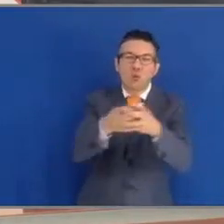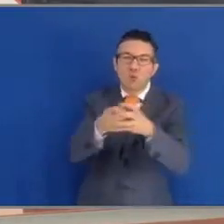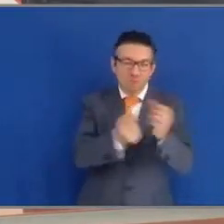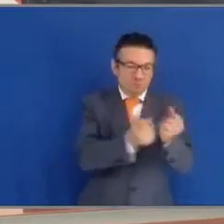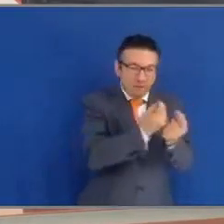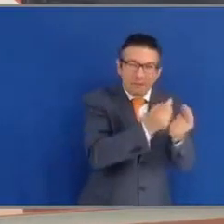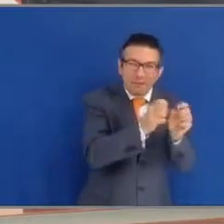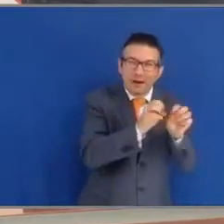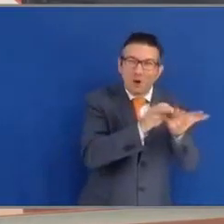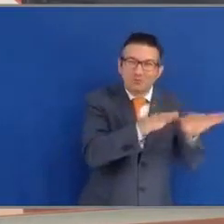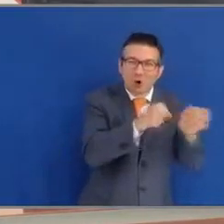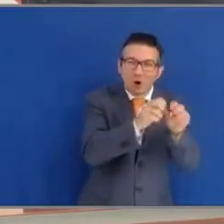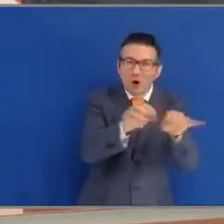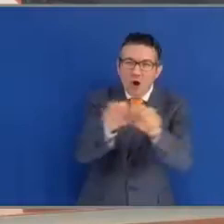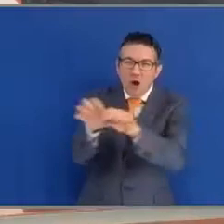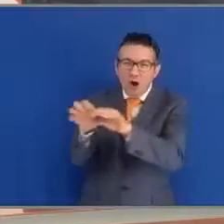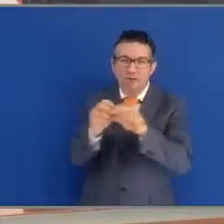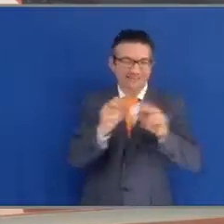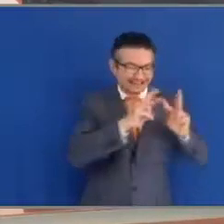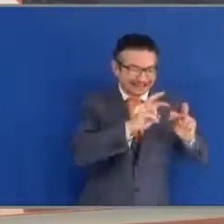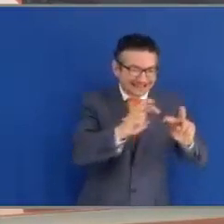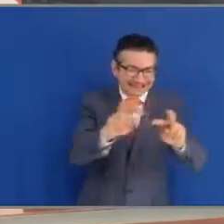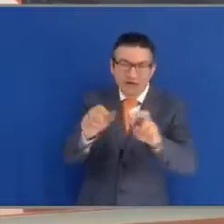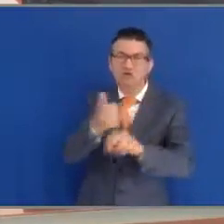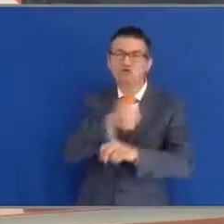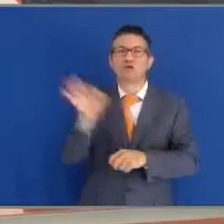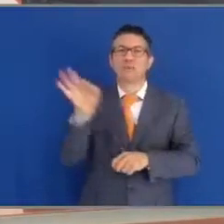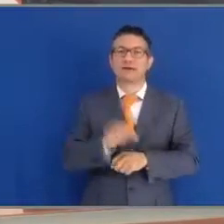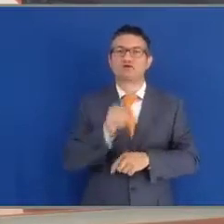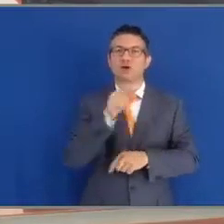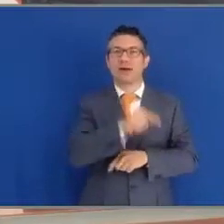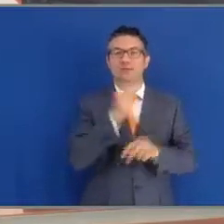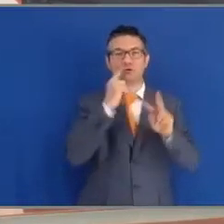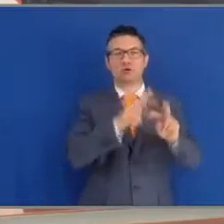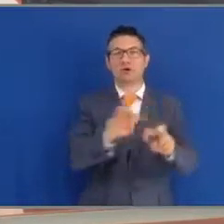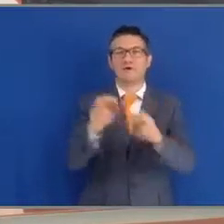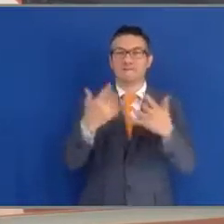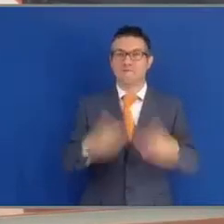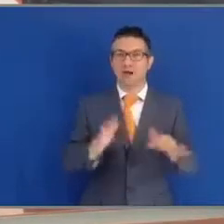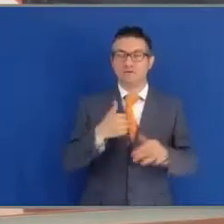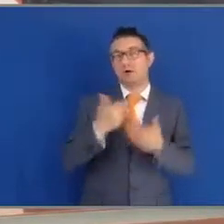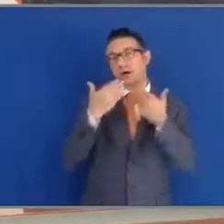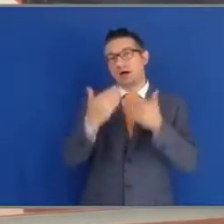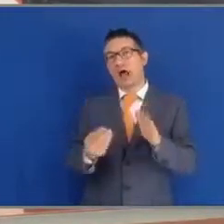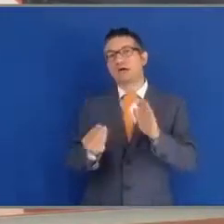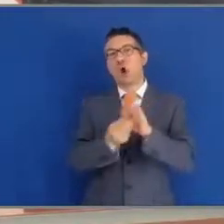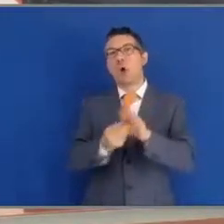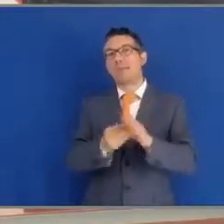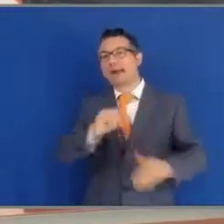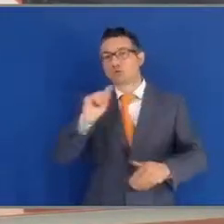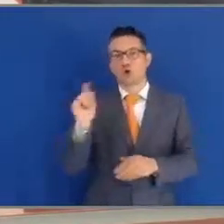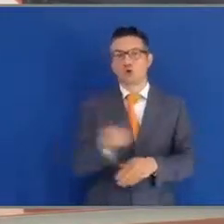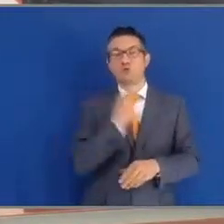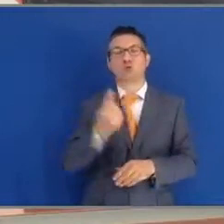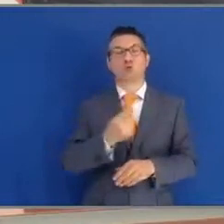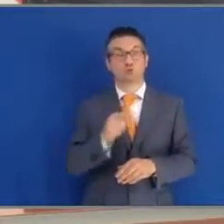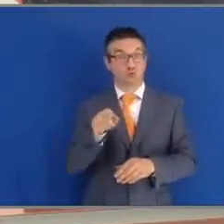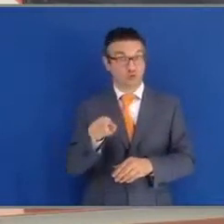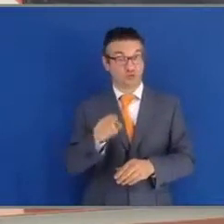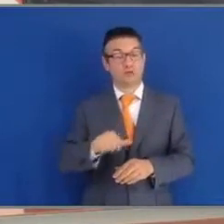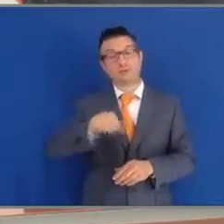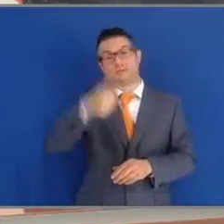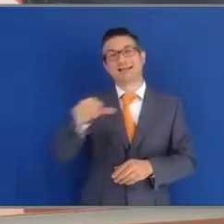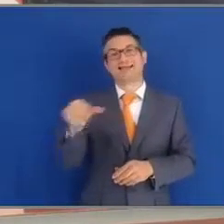di un contact tracing molto importante in Regione Lazio, e voglio ringraziare tutti i nostri operatori a partire dal Seresmi. Per